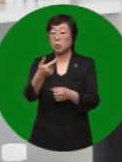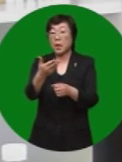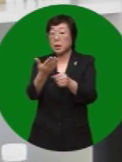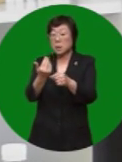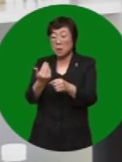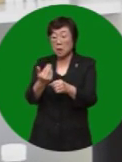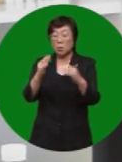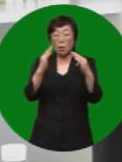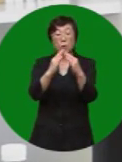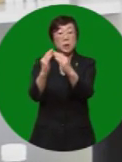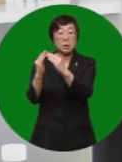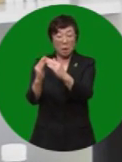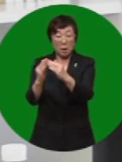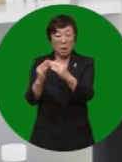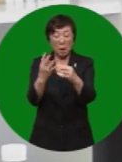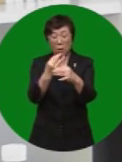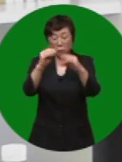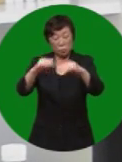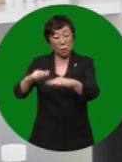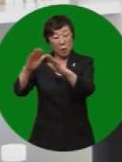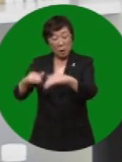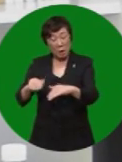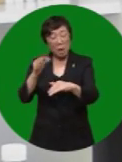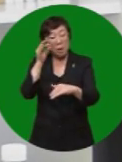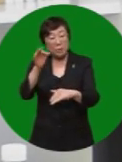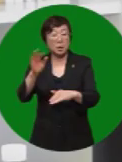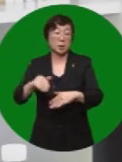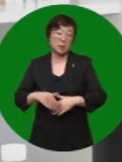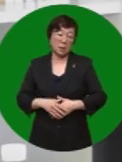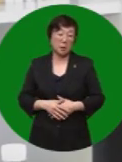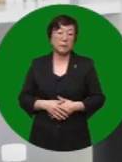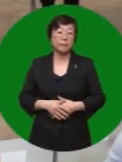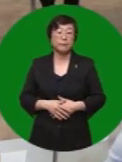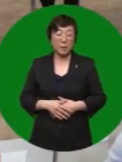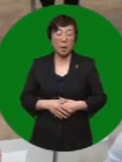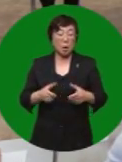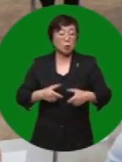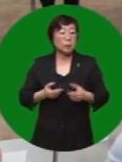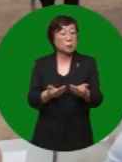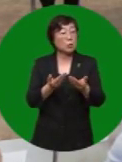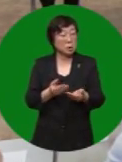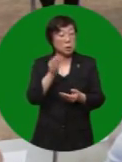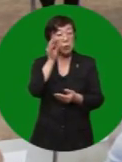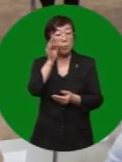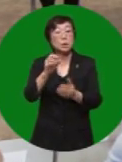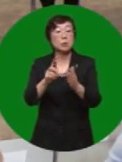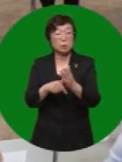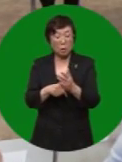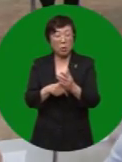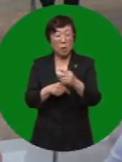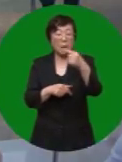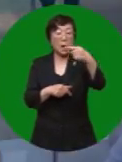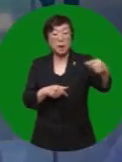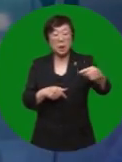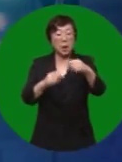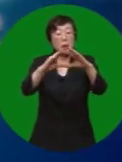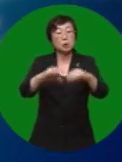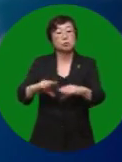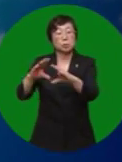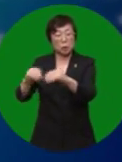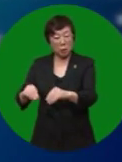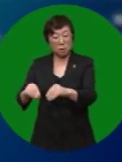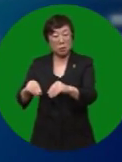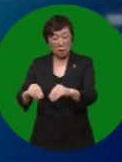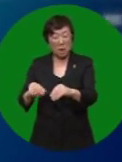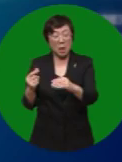の家屋というのが多く倒壊したのが目立っていたと思います。熊本地震を見ていると1階が潰れたりしていましたので